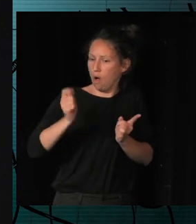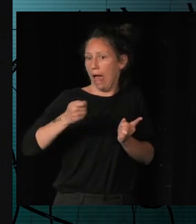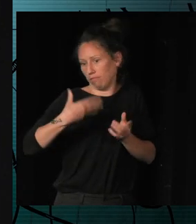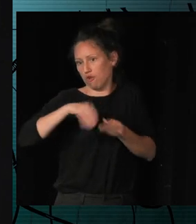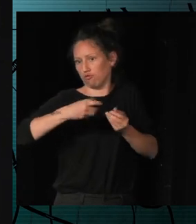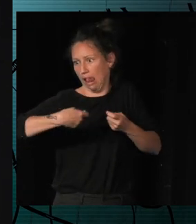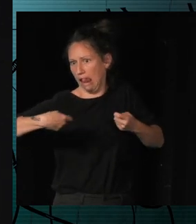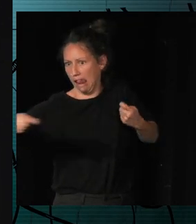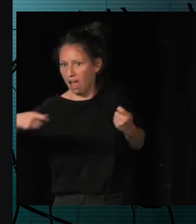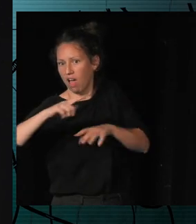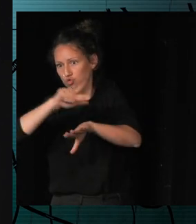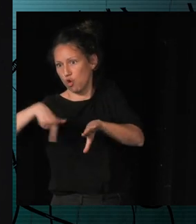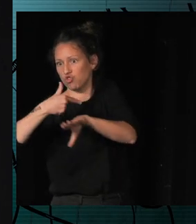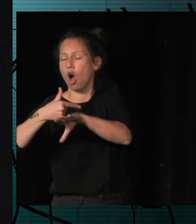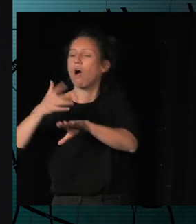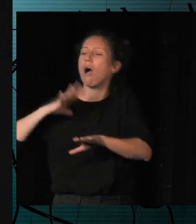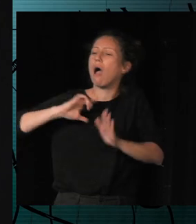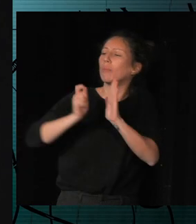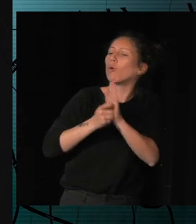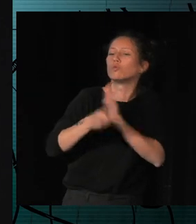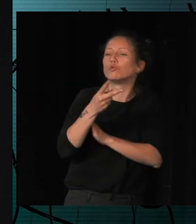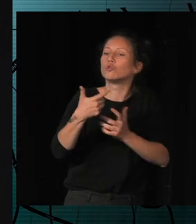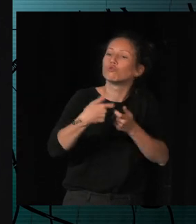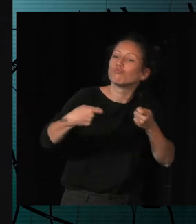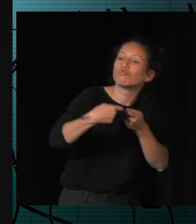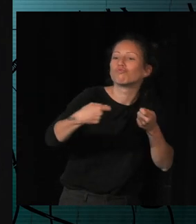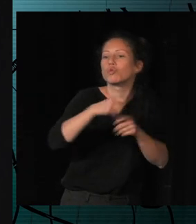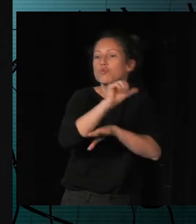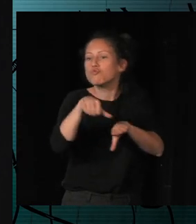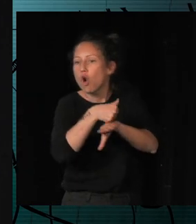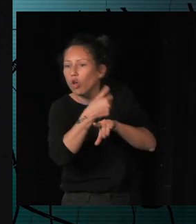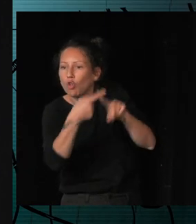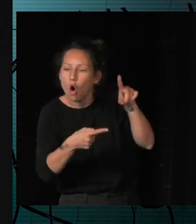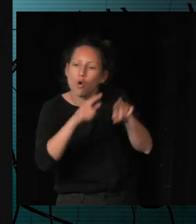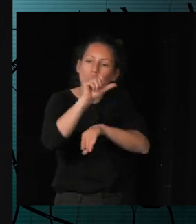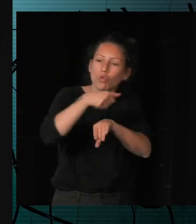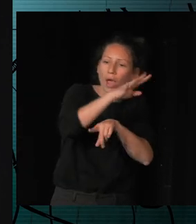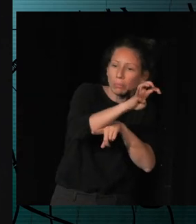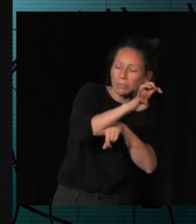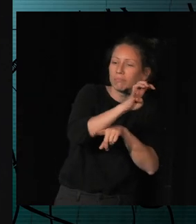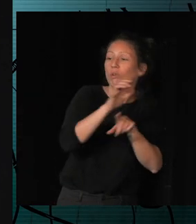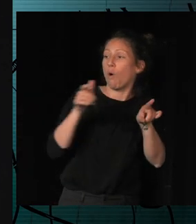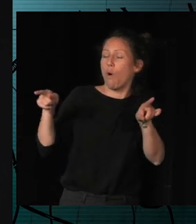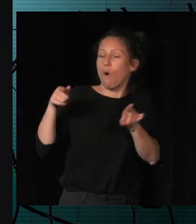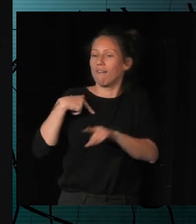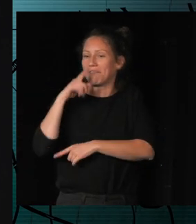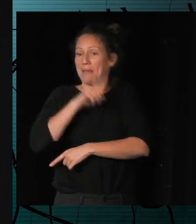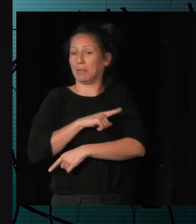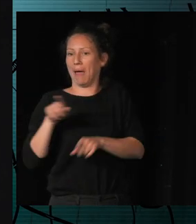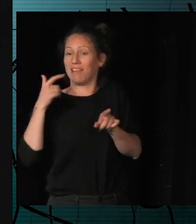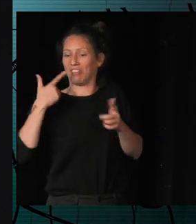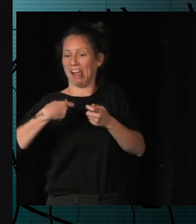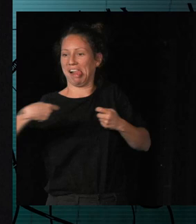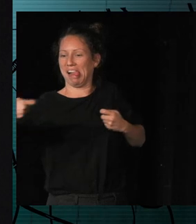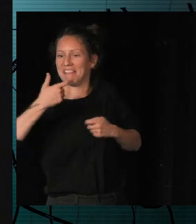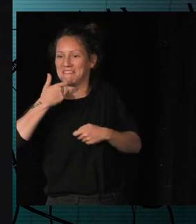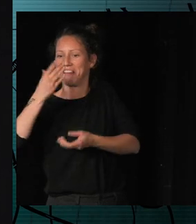époque enfin on était sur plus 1h 30 1h 40 il s'est dit c'est super quand je vais leur montrer ils vont me dire c'est trop long et je sais déjà que je vais recouper ce que je